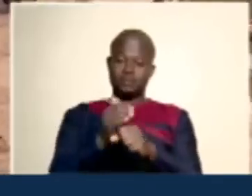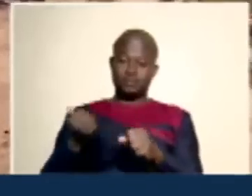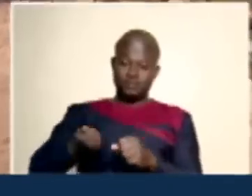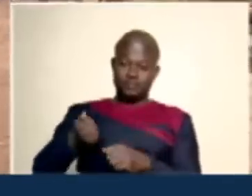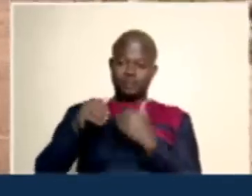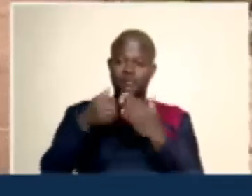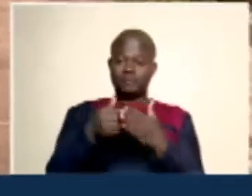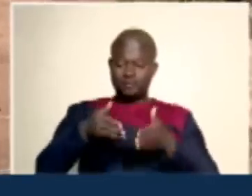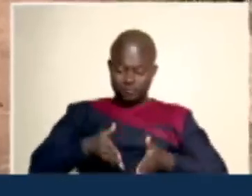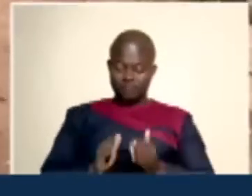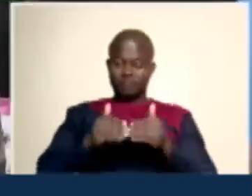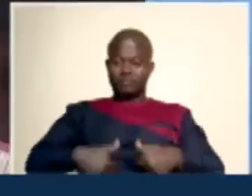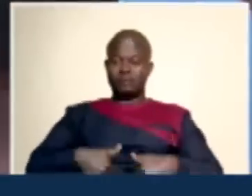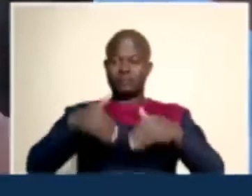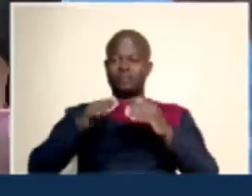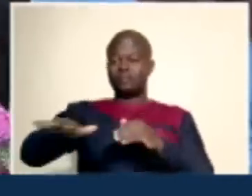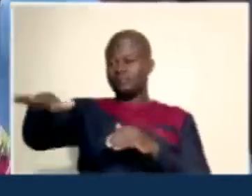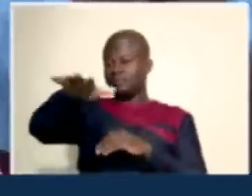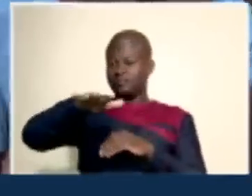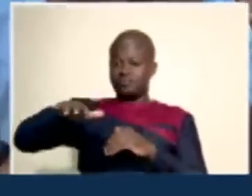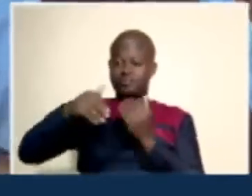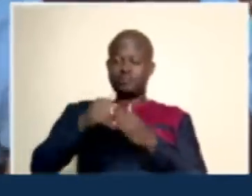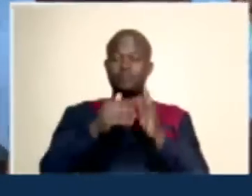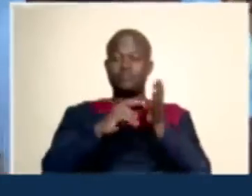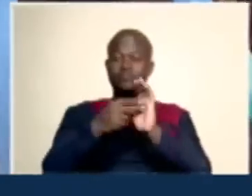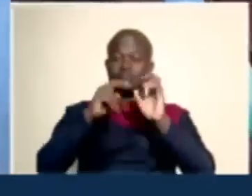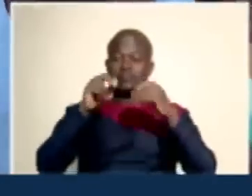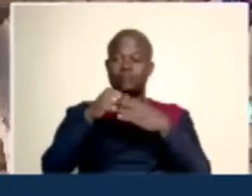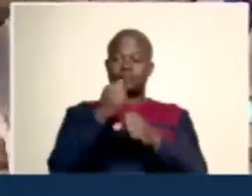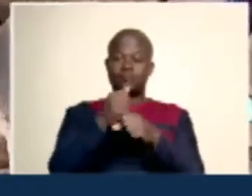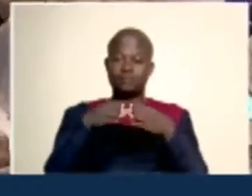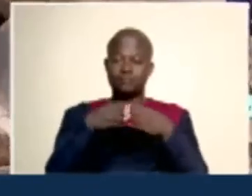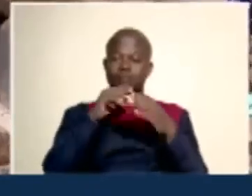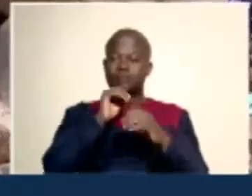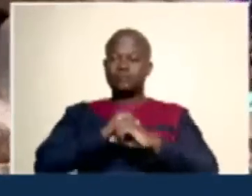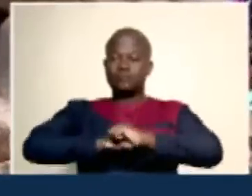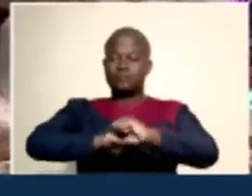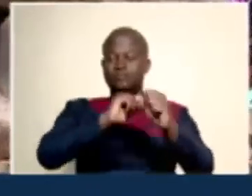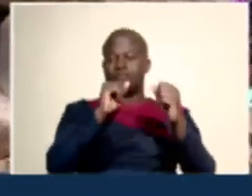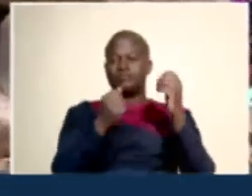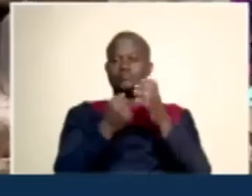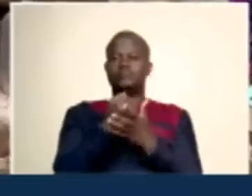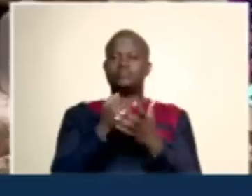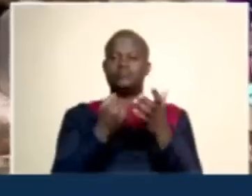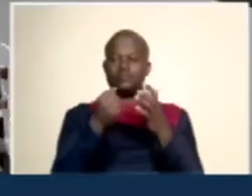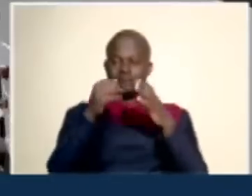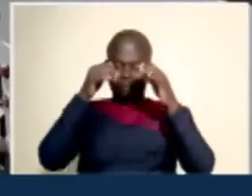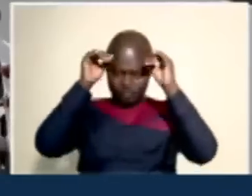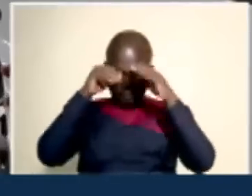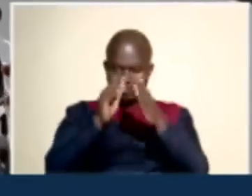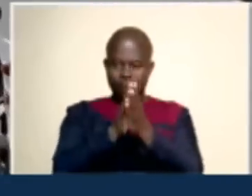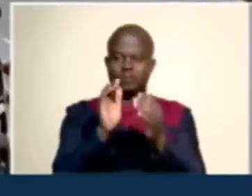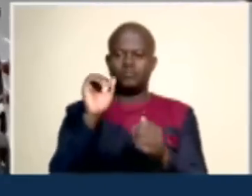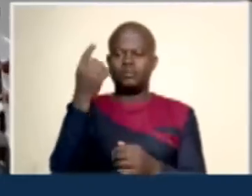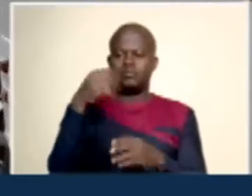y'abakobwa babyaye bakiri bato muri aka gace. Ibi bakaba binasobanuye ko bakora imibonano mpuzabitsina idakingiye, bituma Nyagatare muri rusange iza imbere